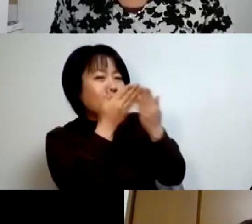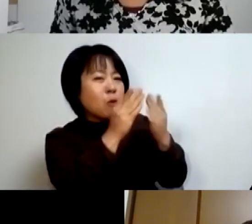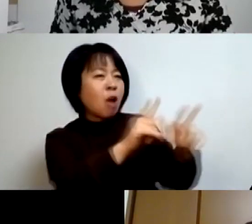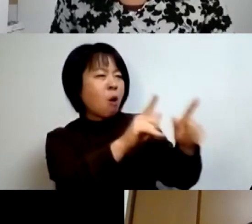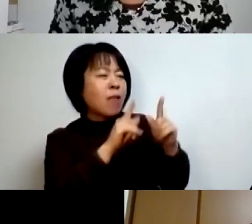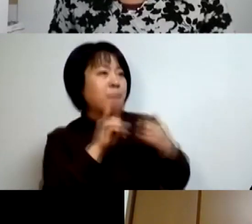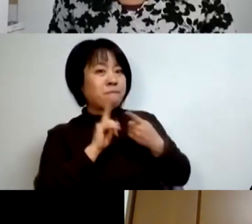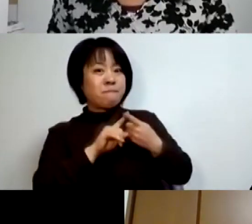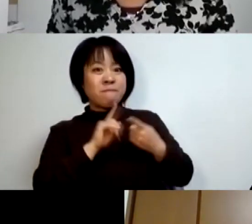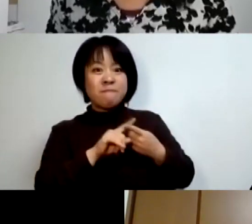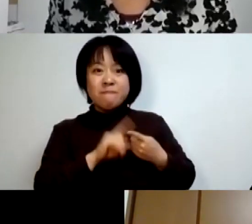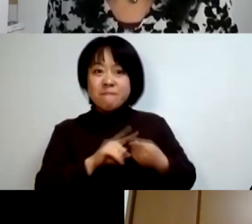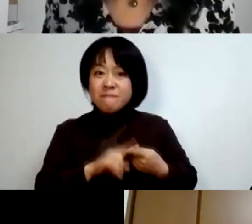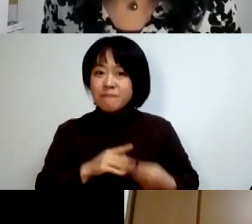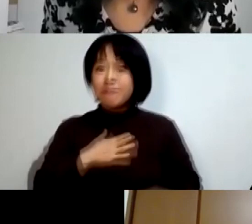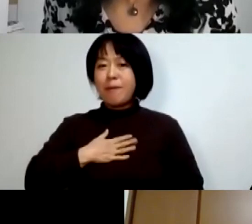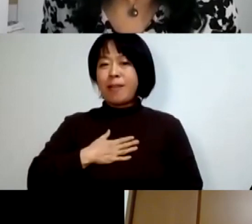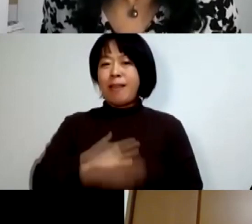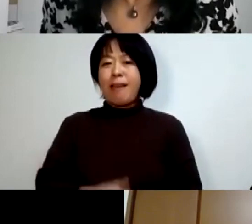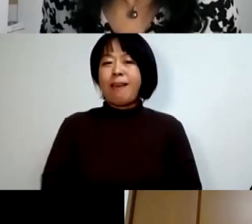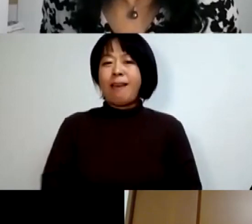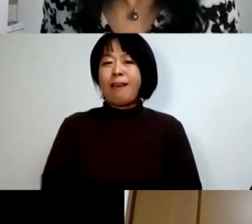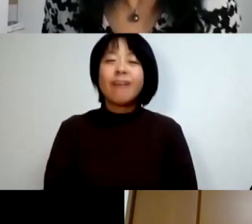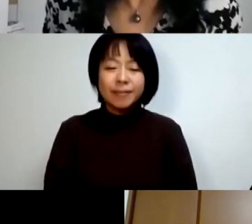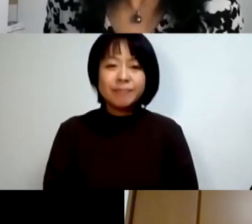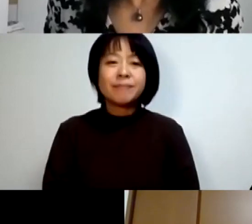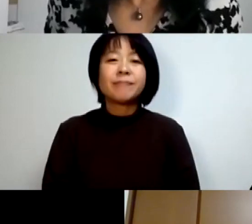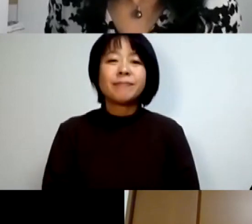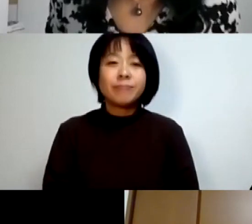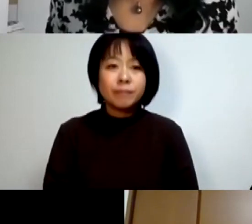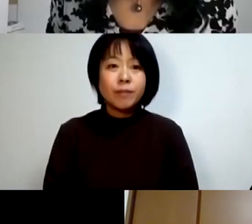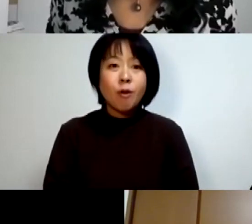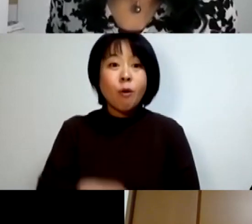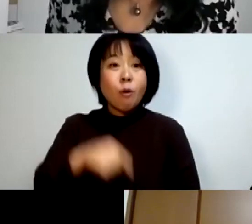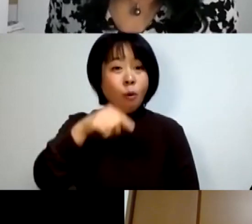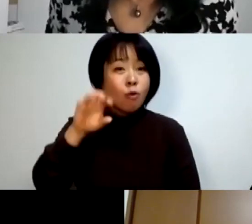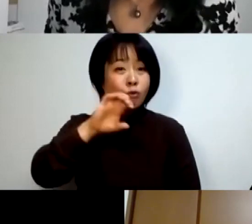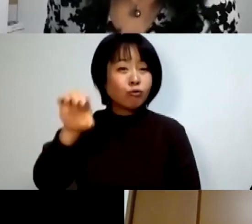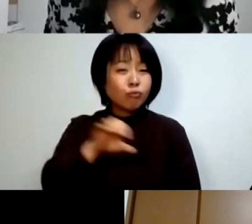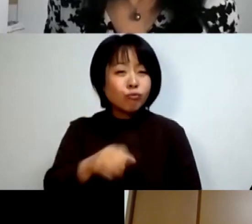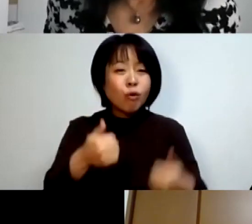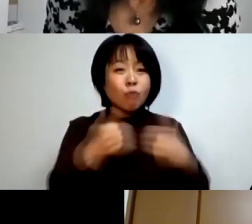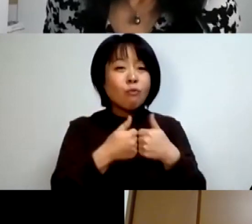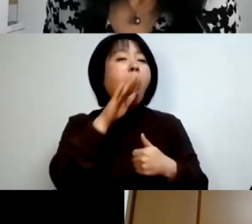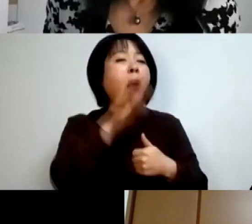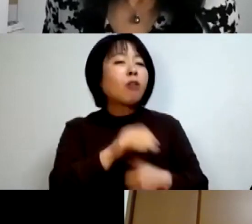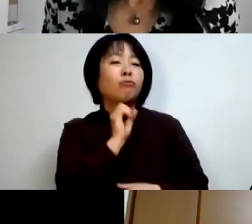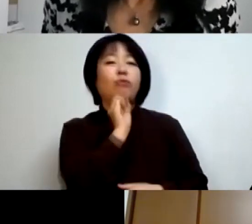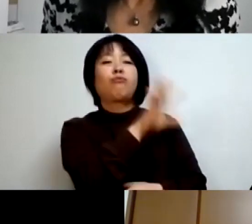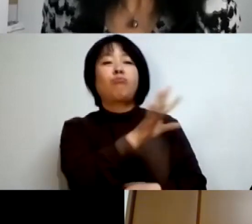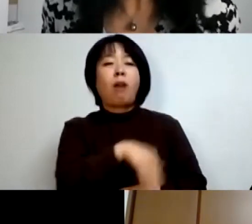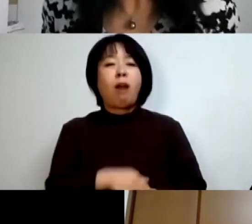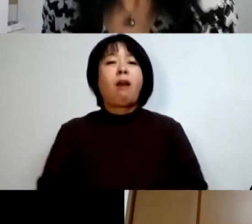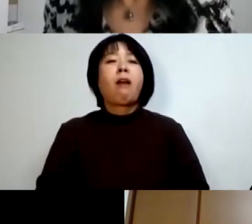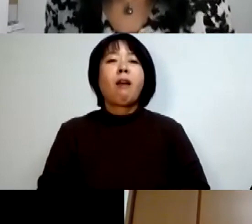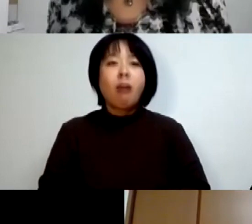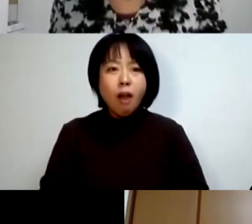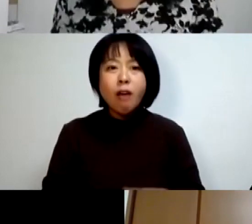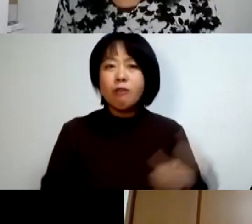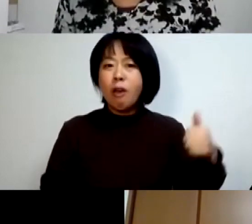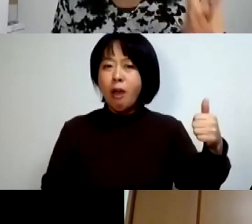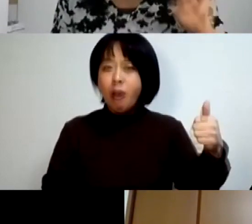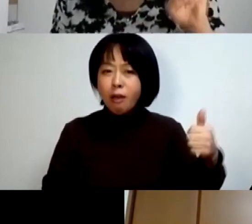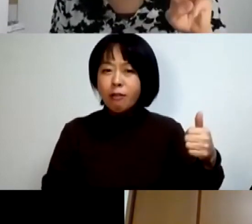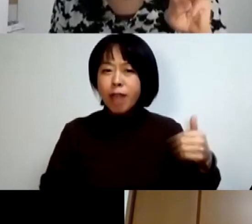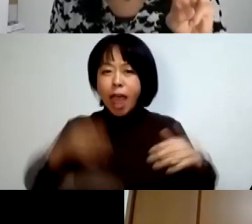で。 実はこのミーティングにも招待しとるんやで。そこの入られん